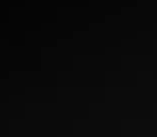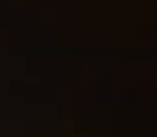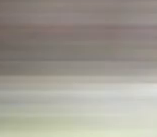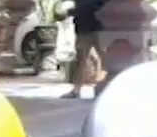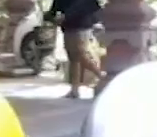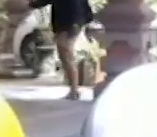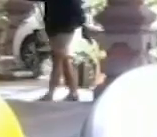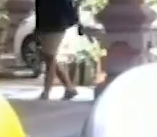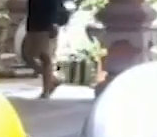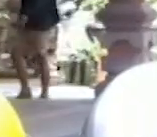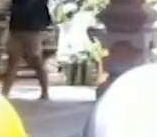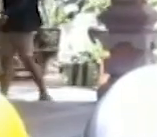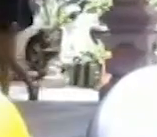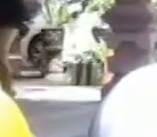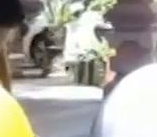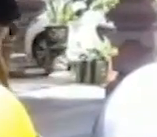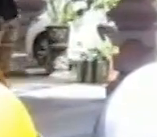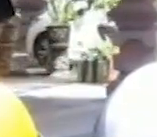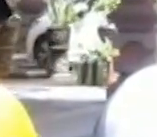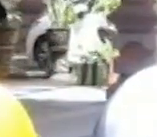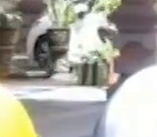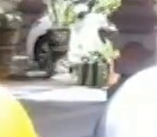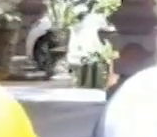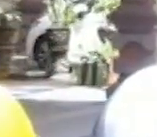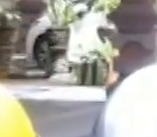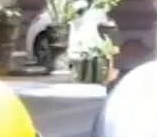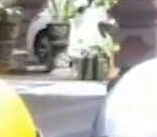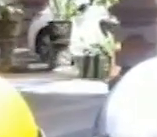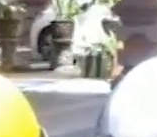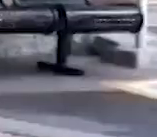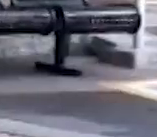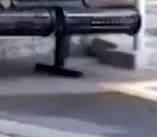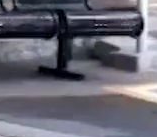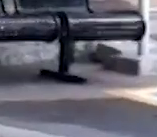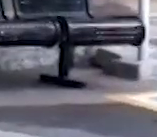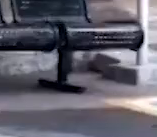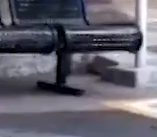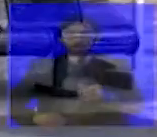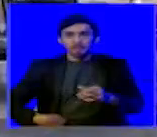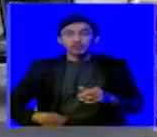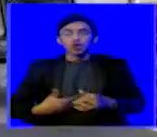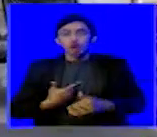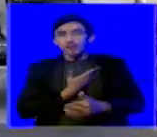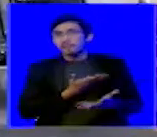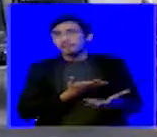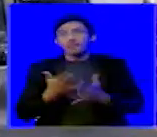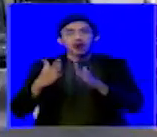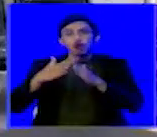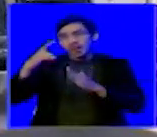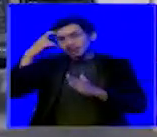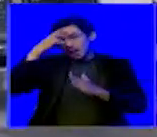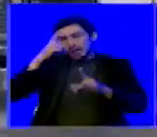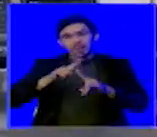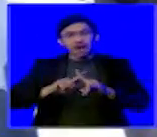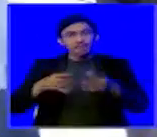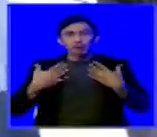aksi unjuk kekebalan dengan menggunakan keris. Meski berupaya memberikan pertolongan dan melarikan korban ke RSUD Wangdaya, namun nyawa remaja berusia